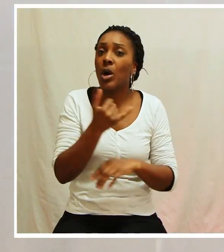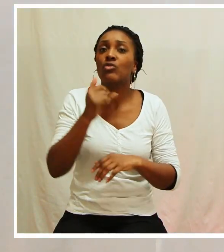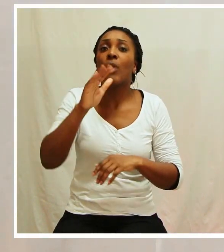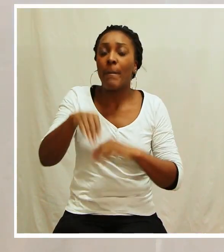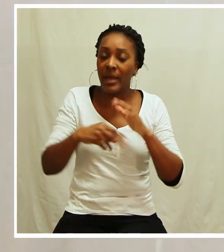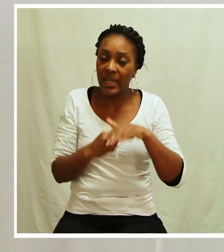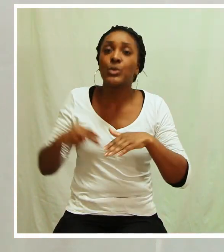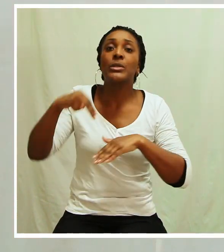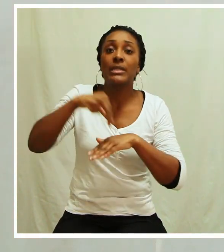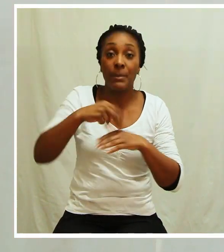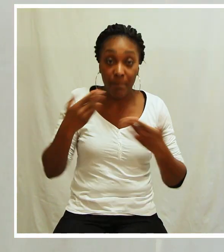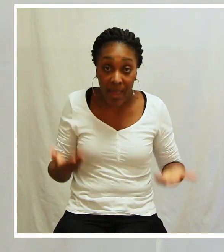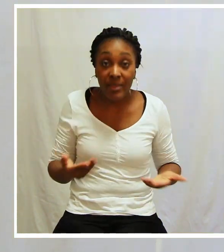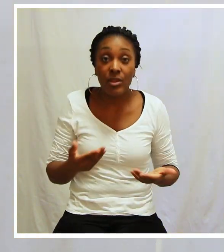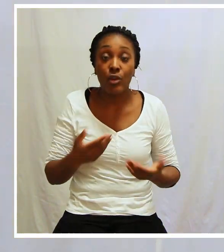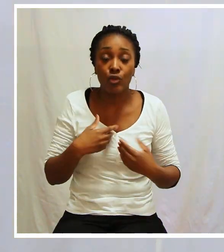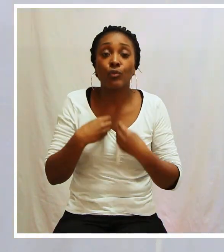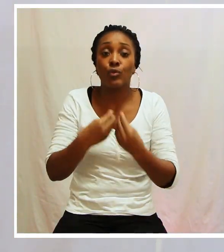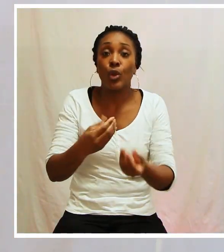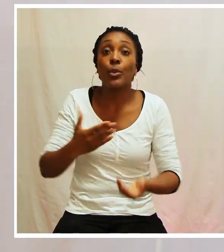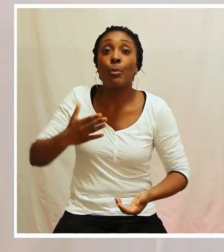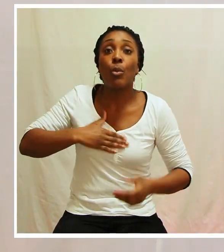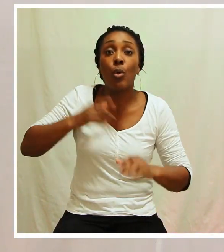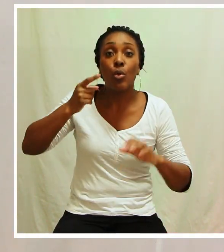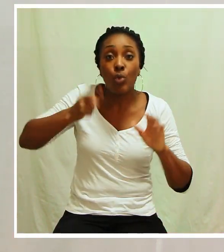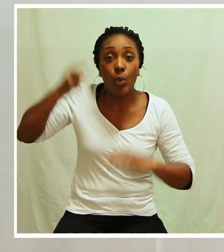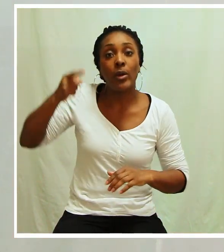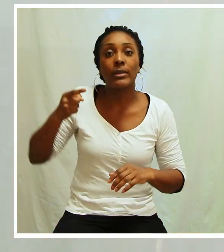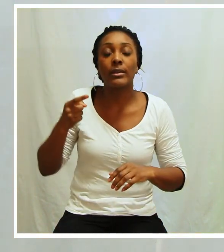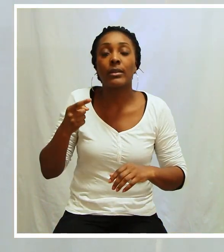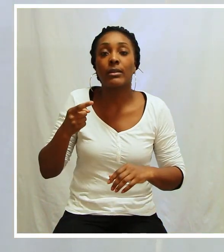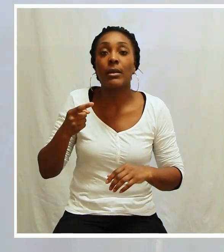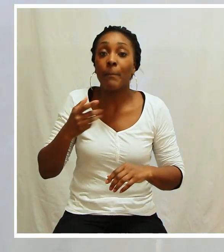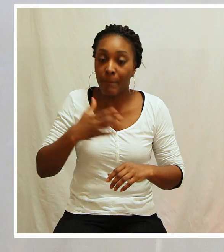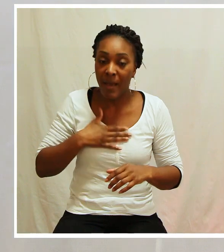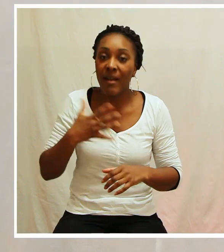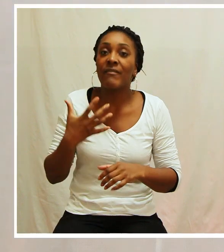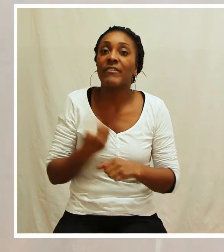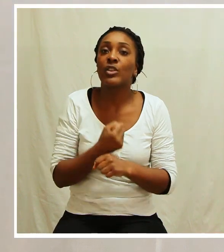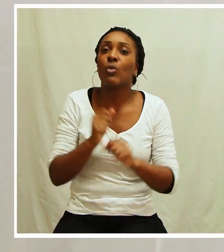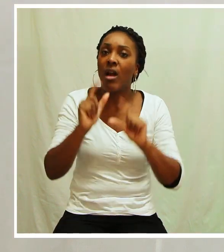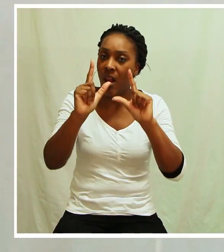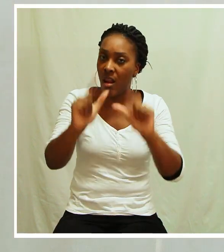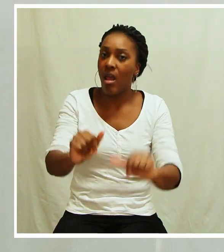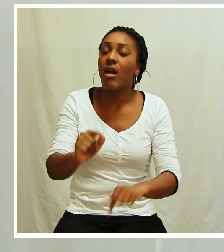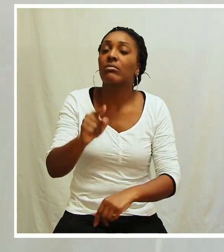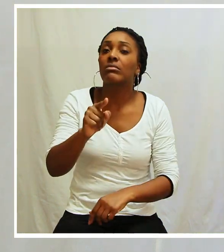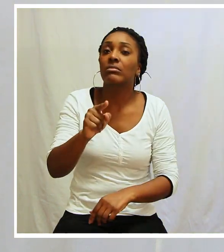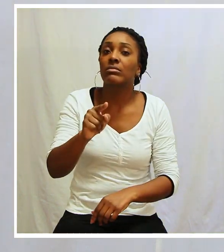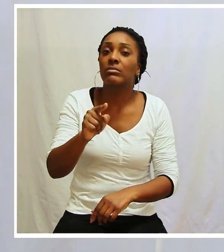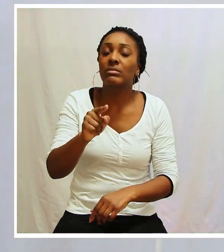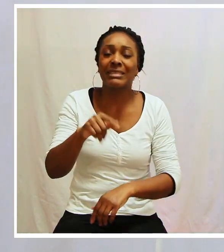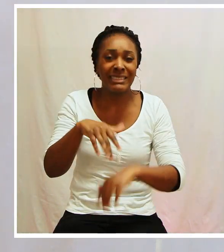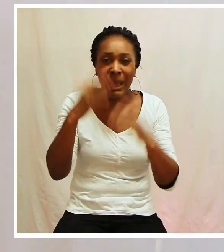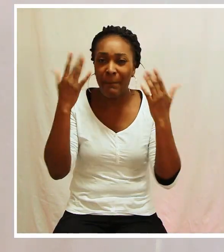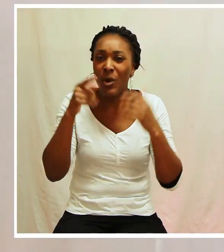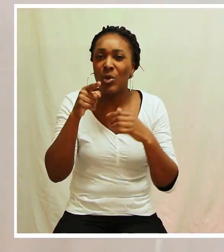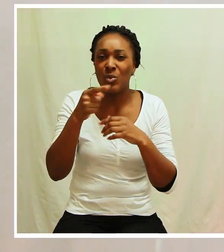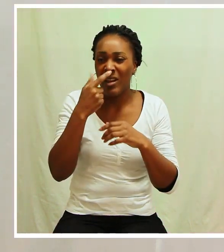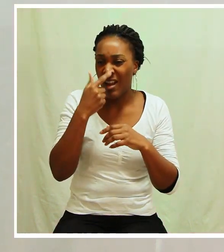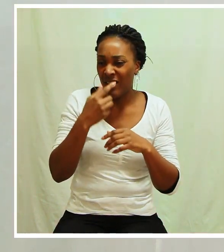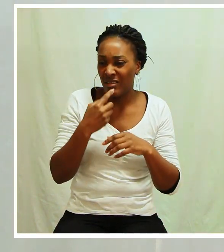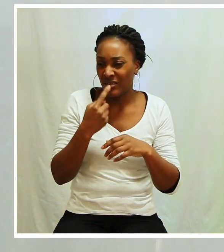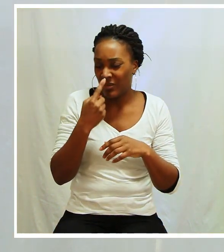jour. Vous avez mon autorité et vous avez la victoire en mon nom. Quel que soit ce qui te retient aujourd'hui, qui est un lien, un